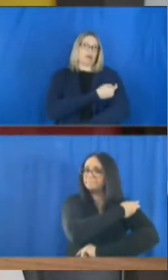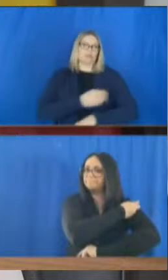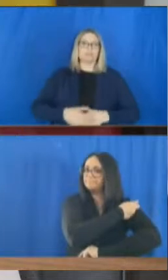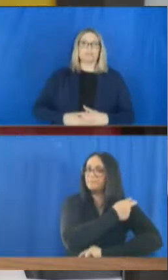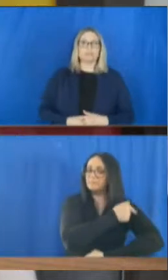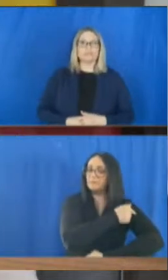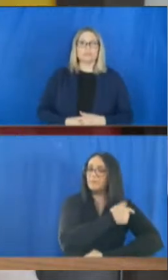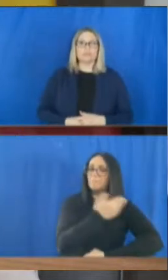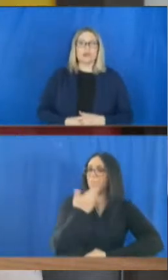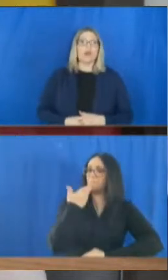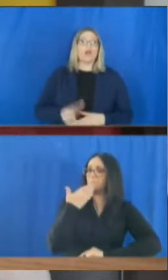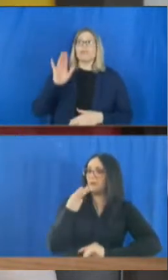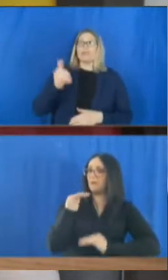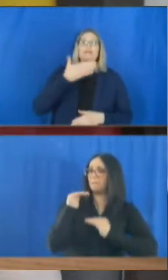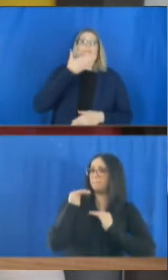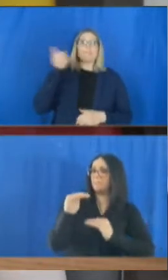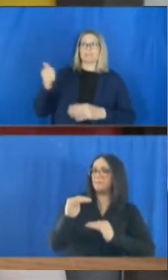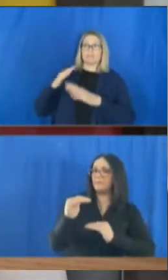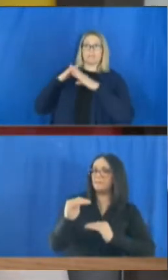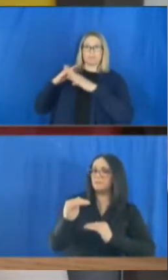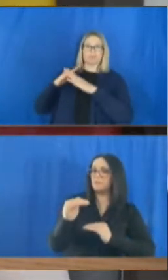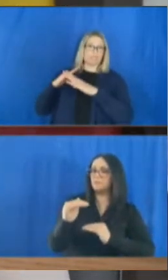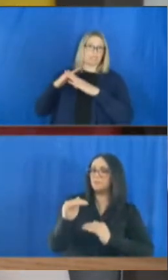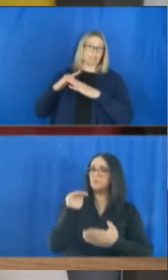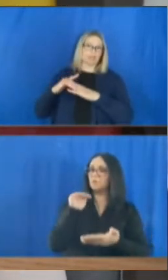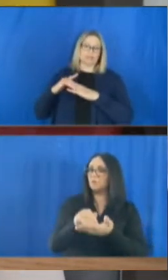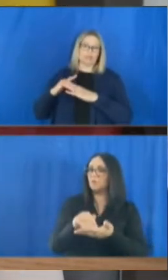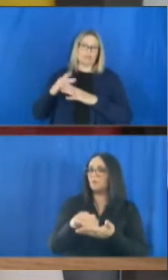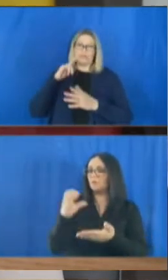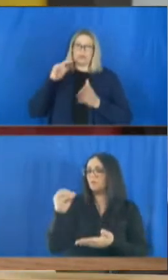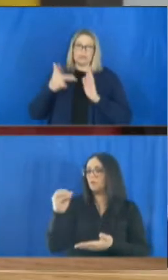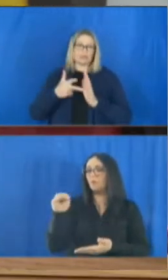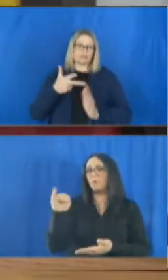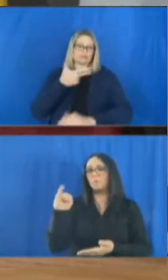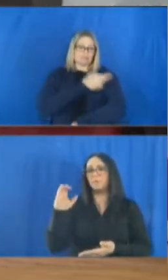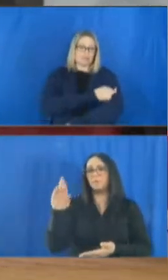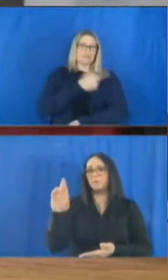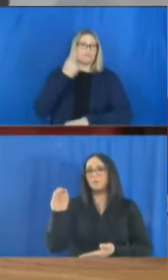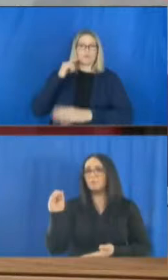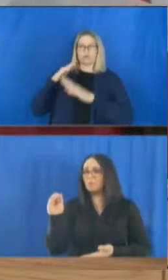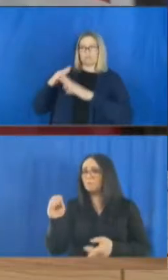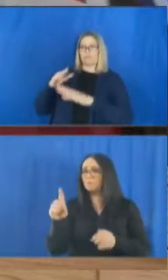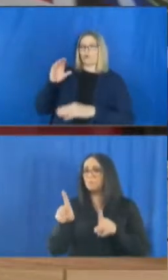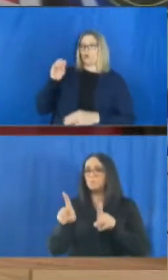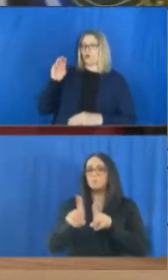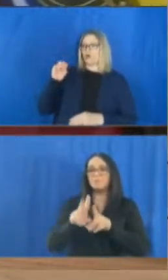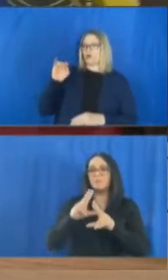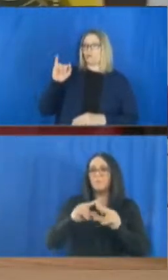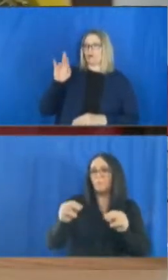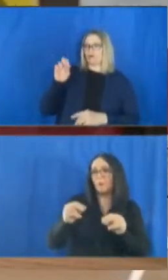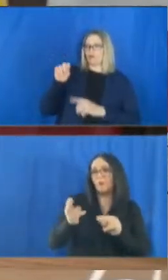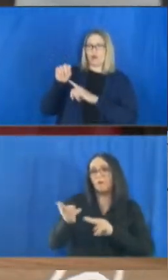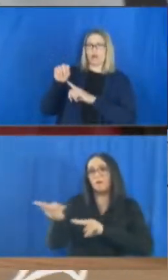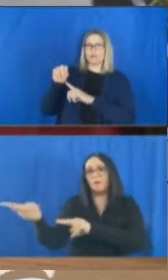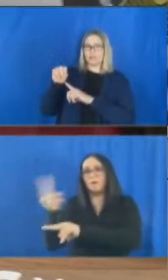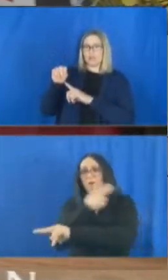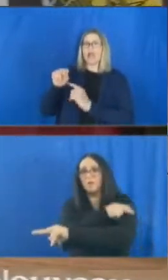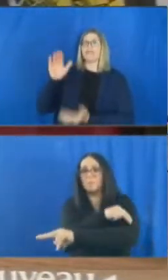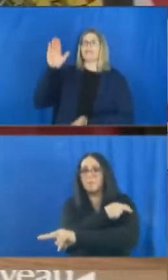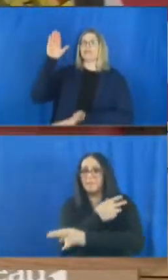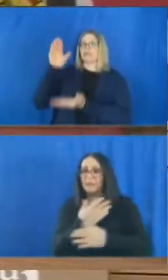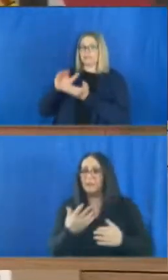Higgs, il a dit que c'était important que les gens vaccinés puissent profiter de leur vaccination, des efforts qu'ils avaient